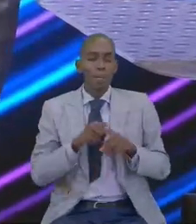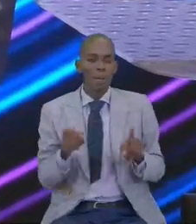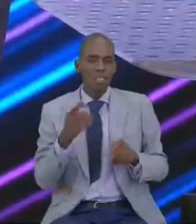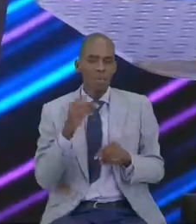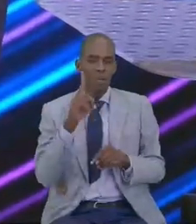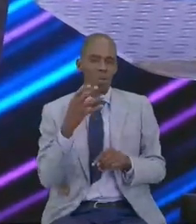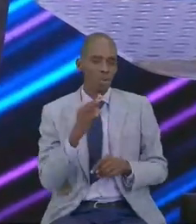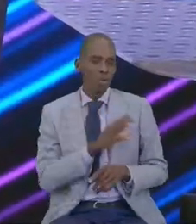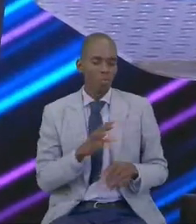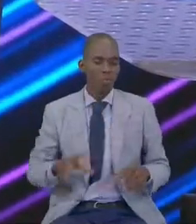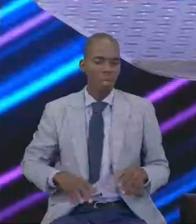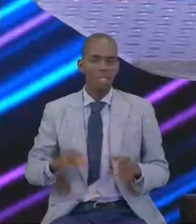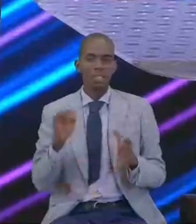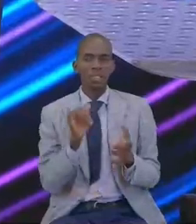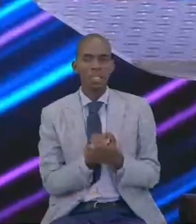qui